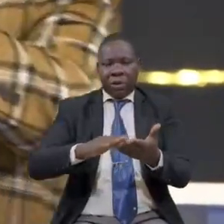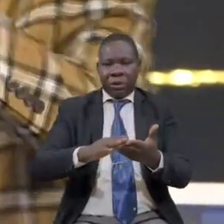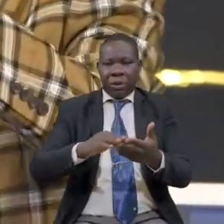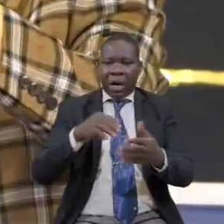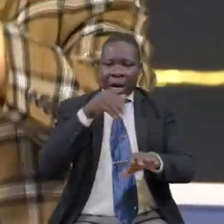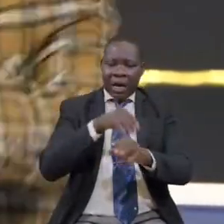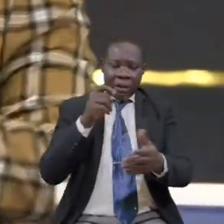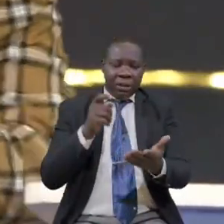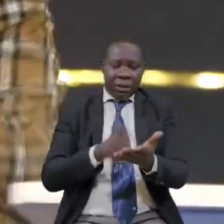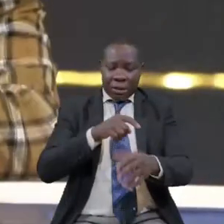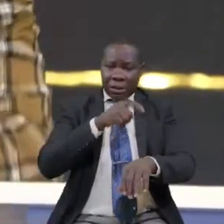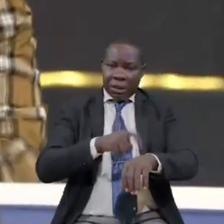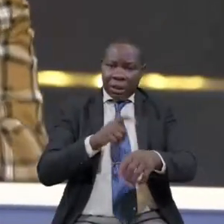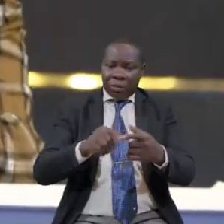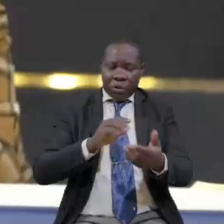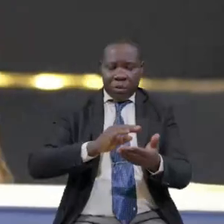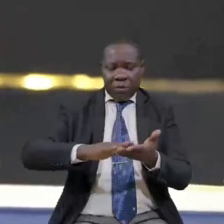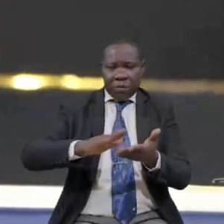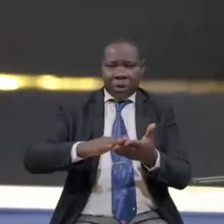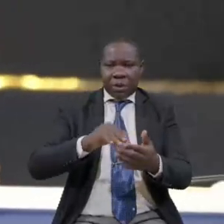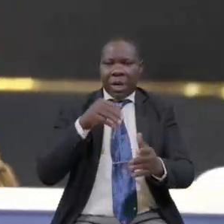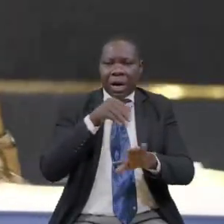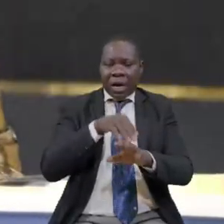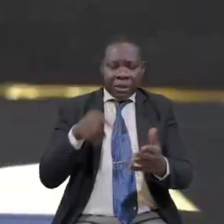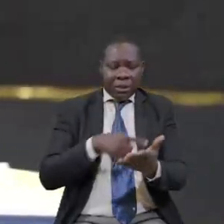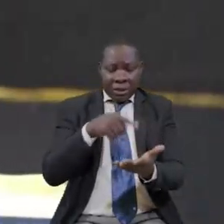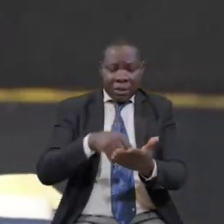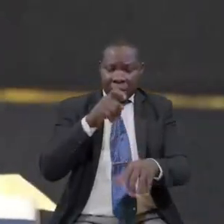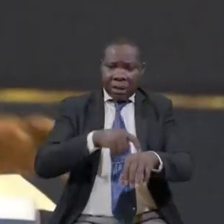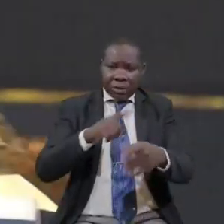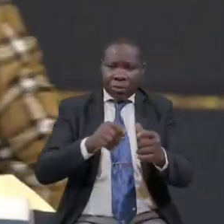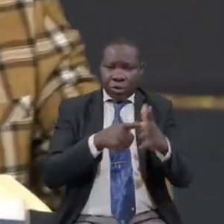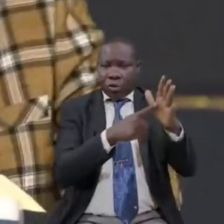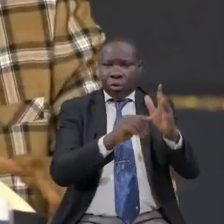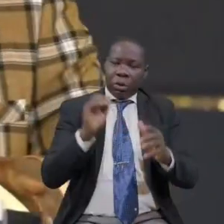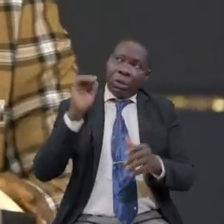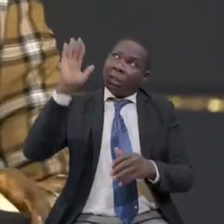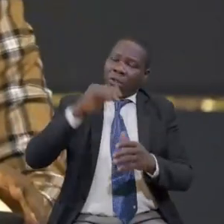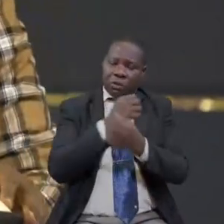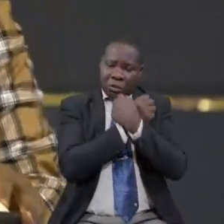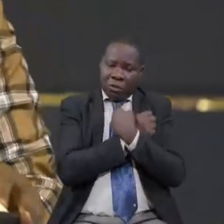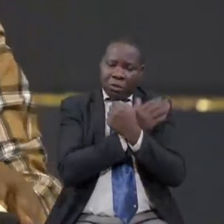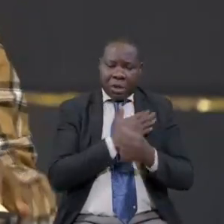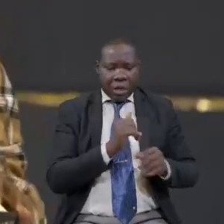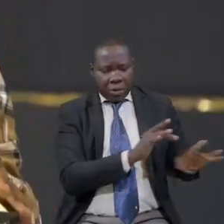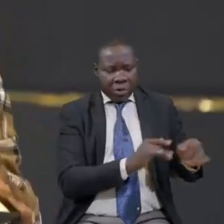pour vous démontrer son amour et sa miséricorde. Alors,